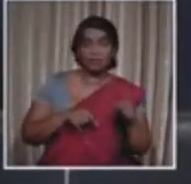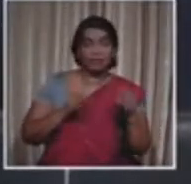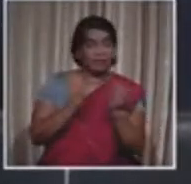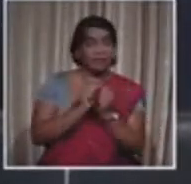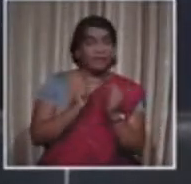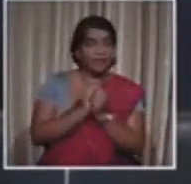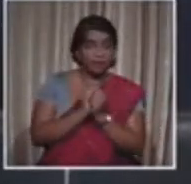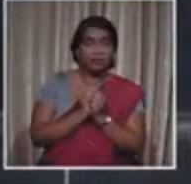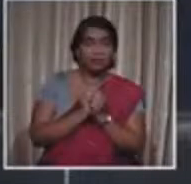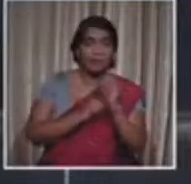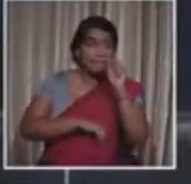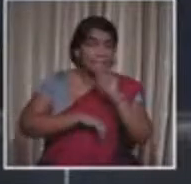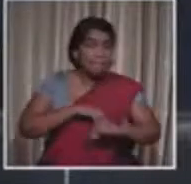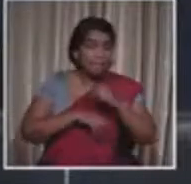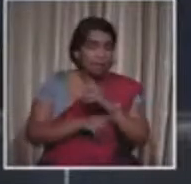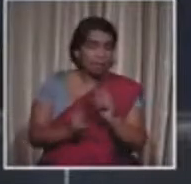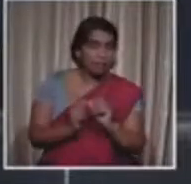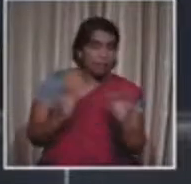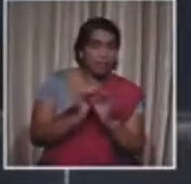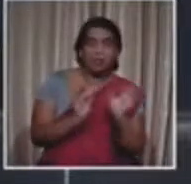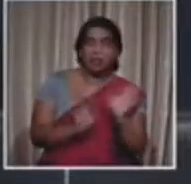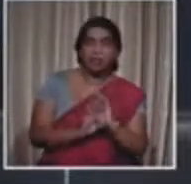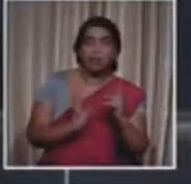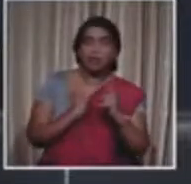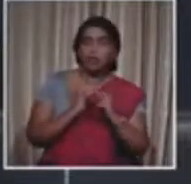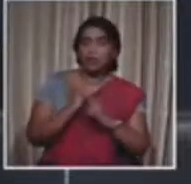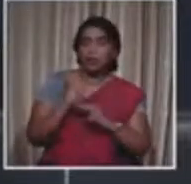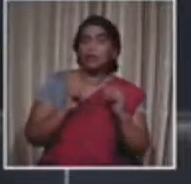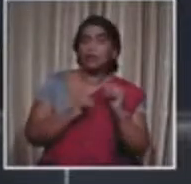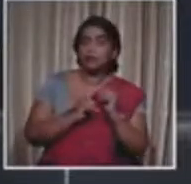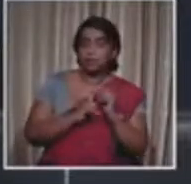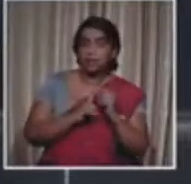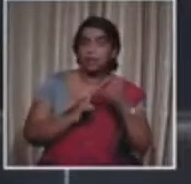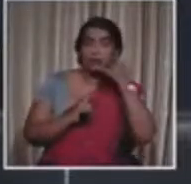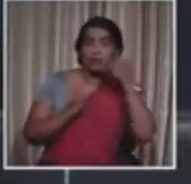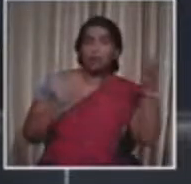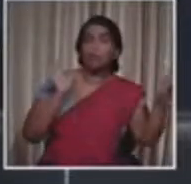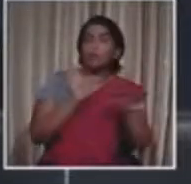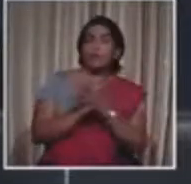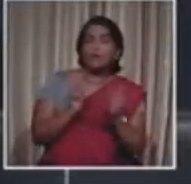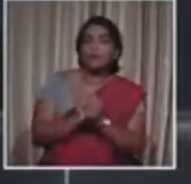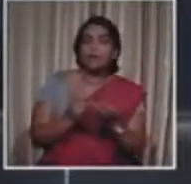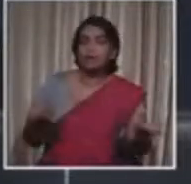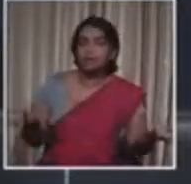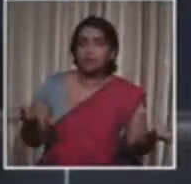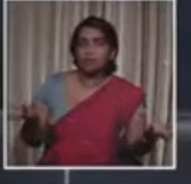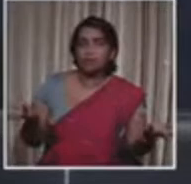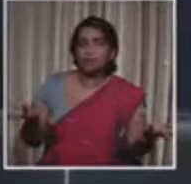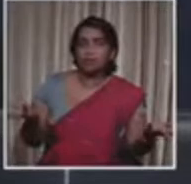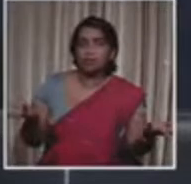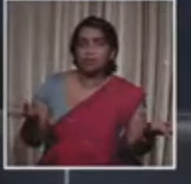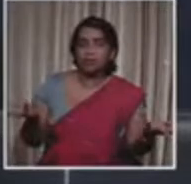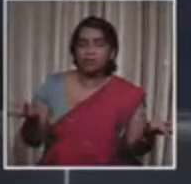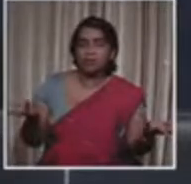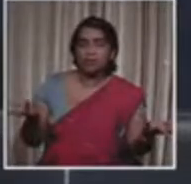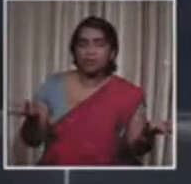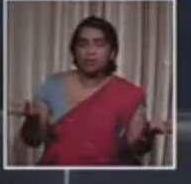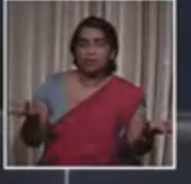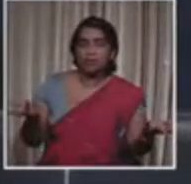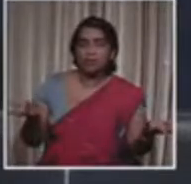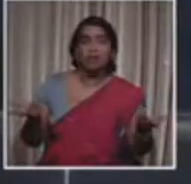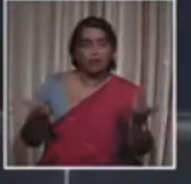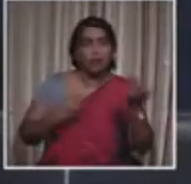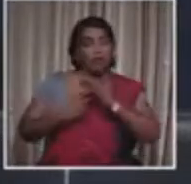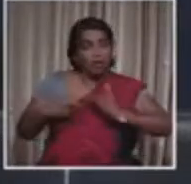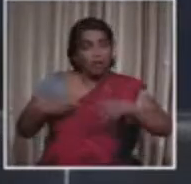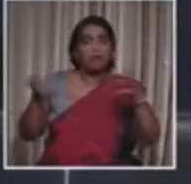තියෙන්නේ කුමන්ත්‍රණයක් නෙමෙයි කොහොමද එක්සත් ජාතික පක්ෂයකනේ සජබේක්ක වැඩ කරන්නේ ඕක මං අහන්නවනේ අයින අපි ඔක්කොම